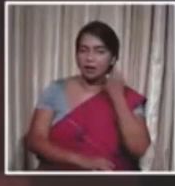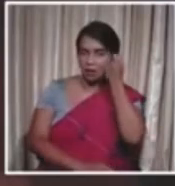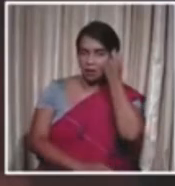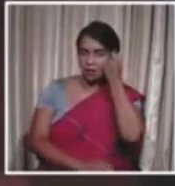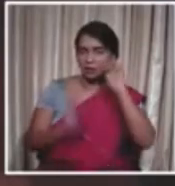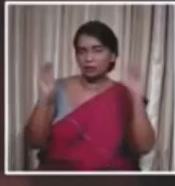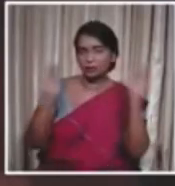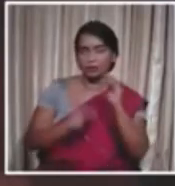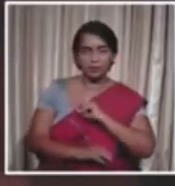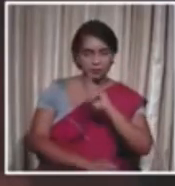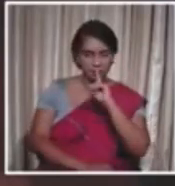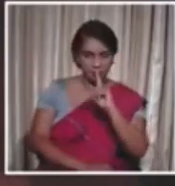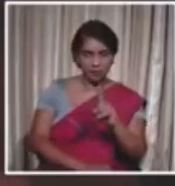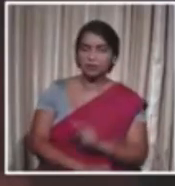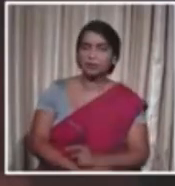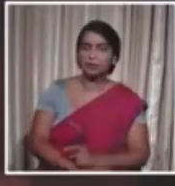ekathu karanna